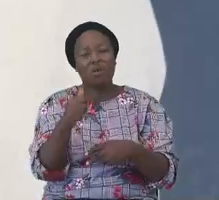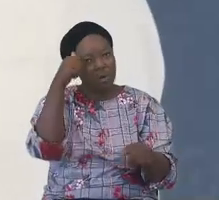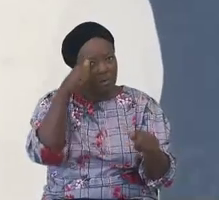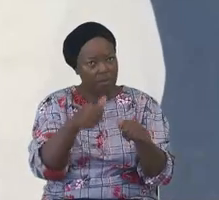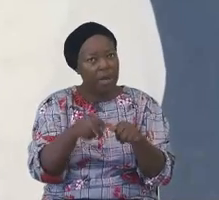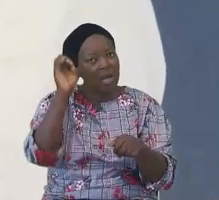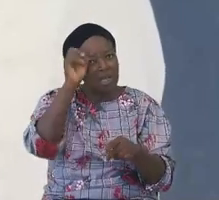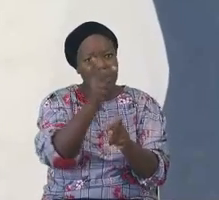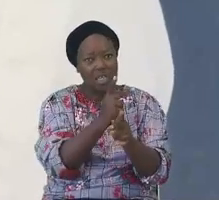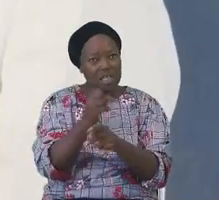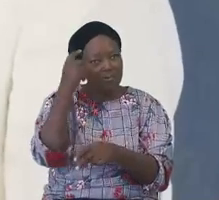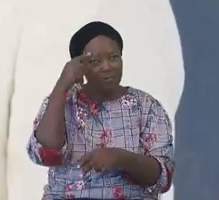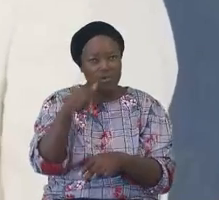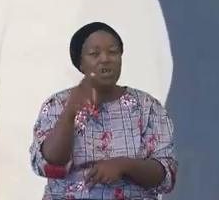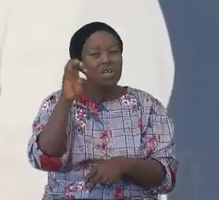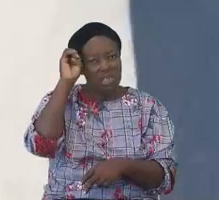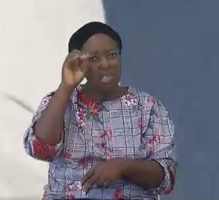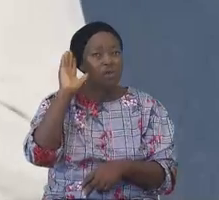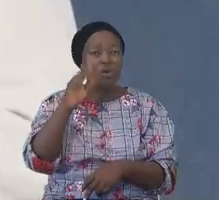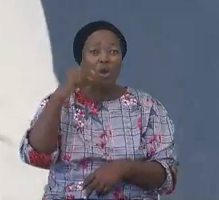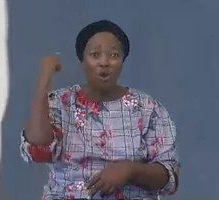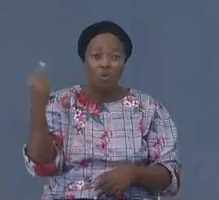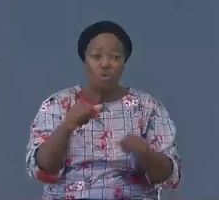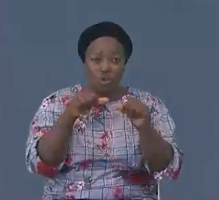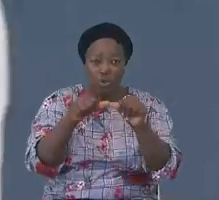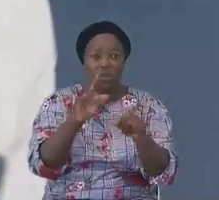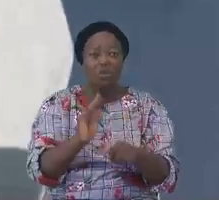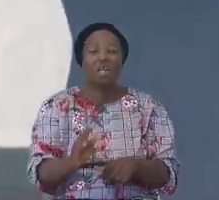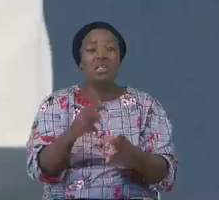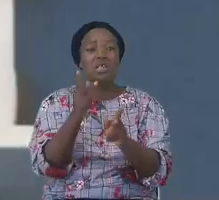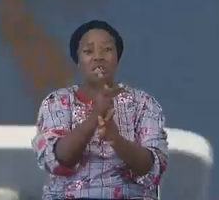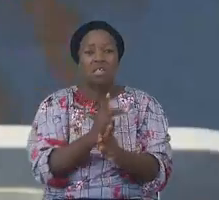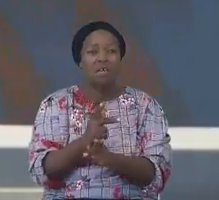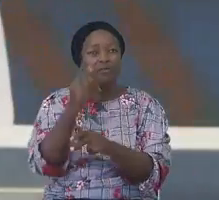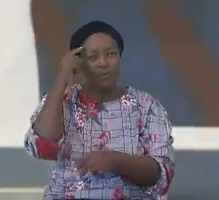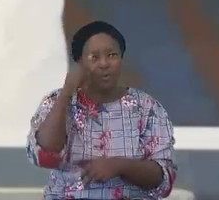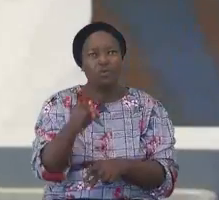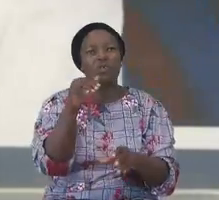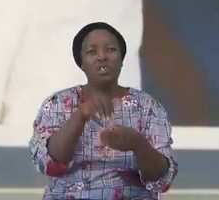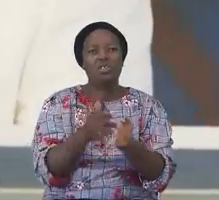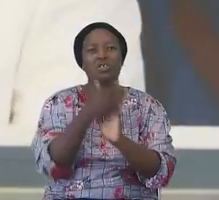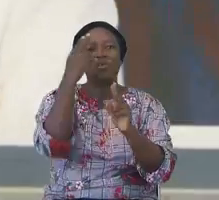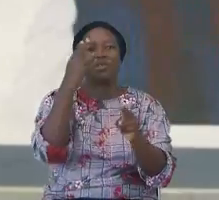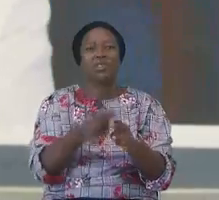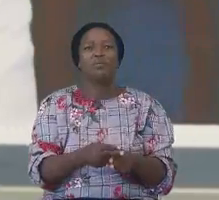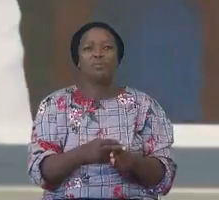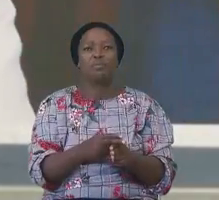et tu n'arrives plus à pourvoir tes besoins, souviens-toi, il prend soin de toi. Et il va